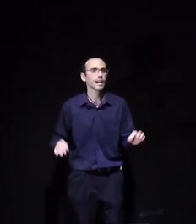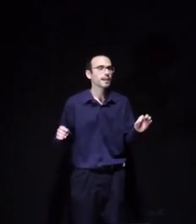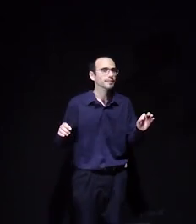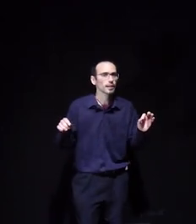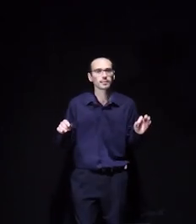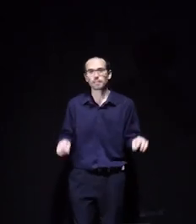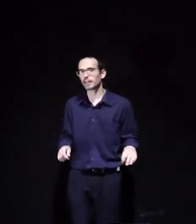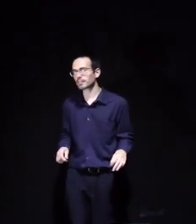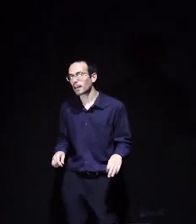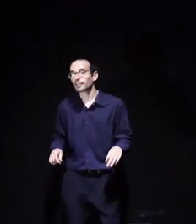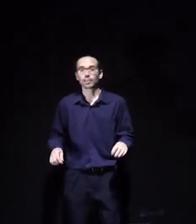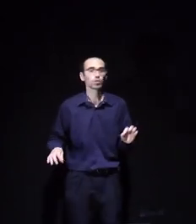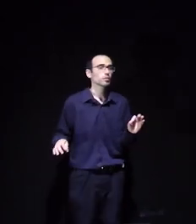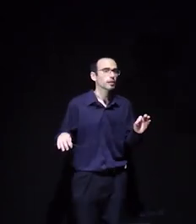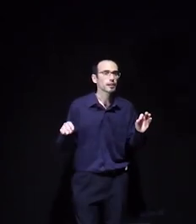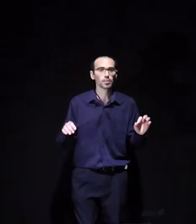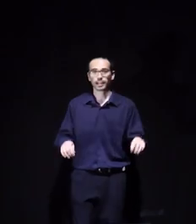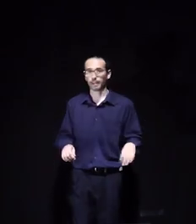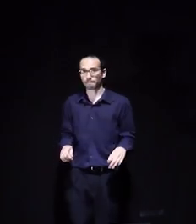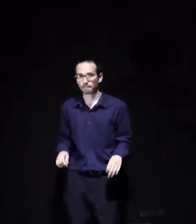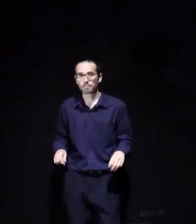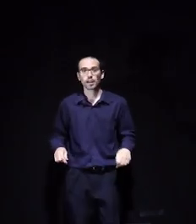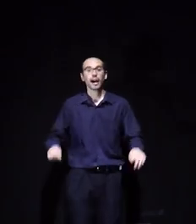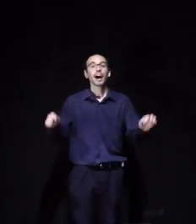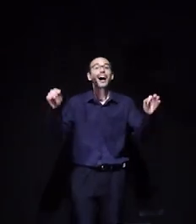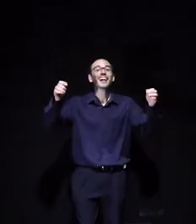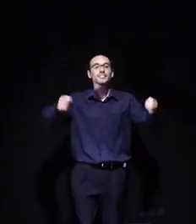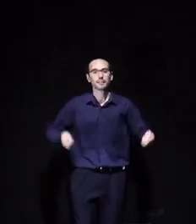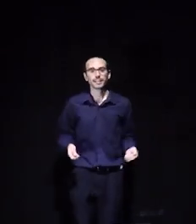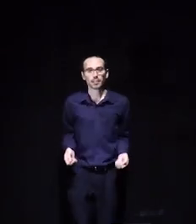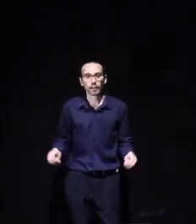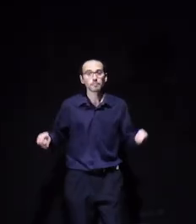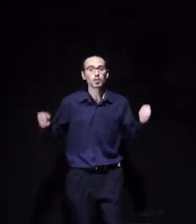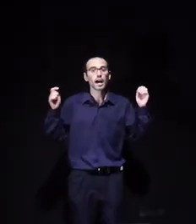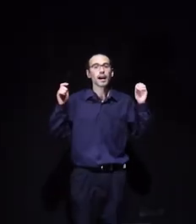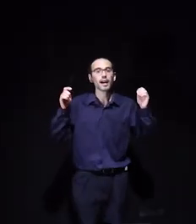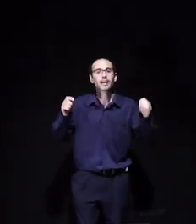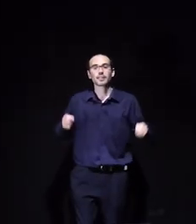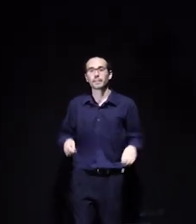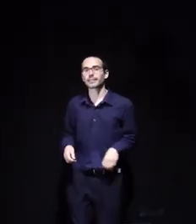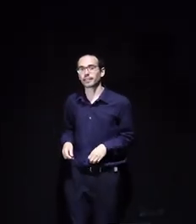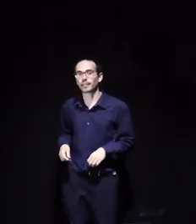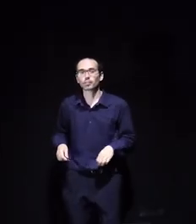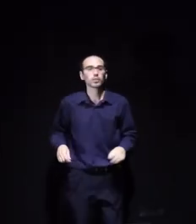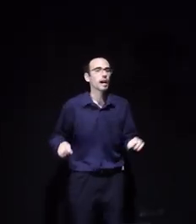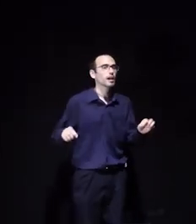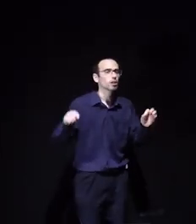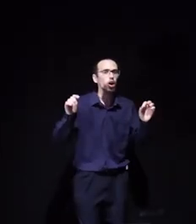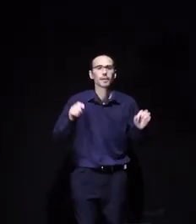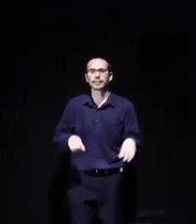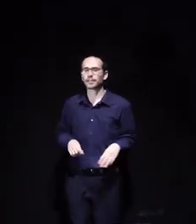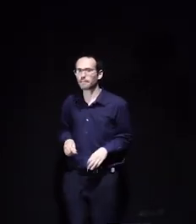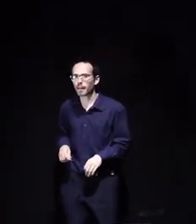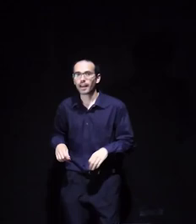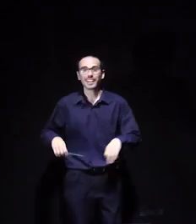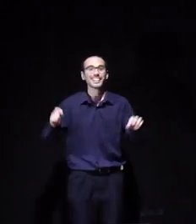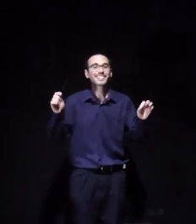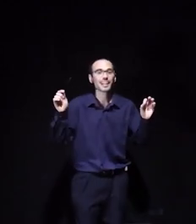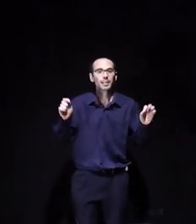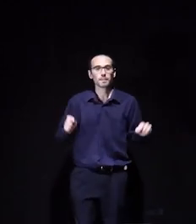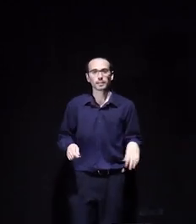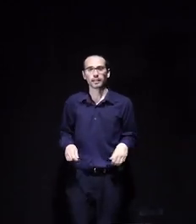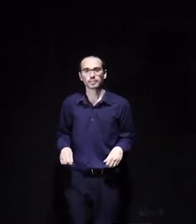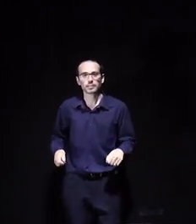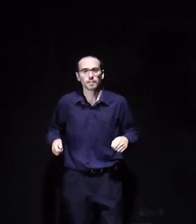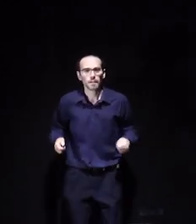ser cridats. Els amics t'ajuden a aixecar. Els amics et fan volar, els amics s'han de cuidar, no mentir i